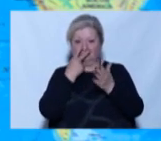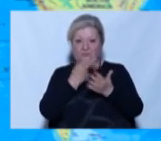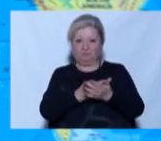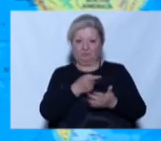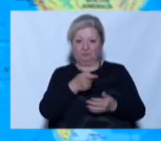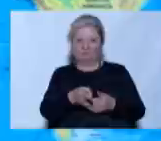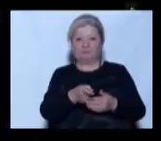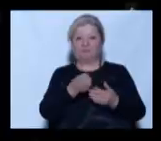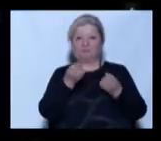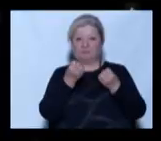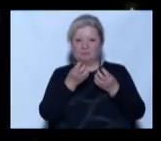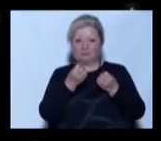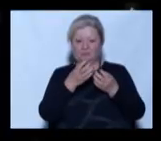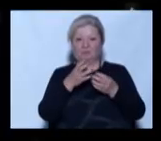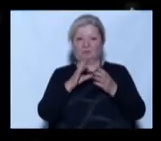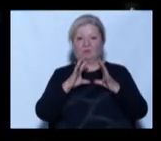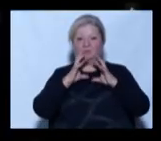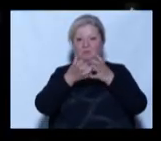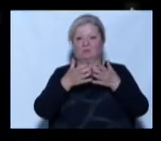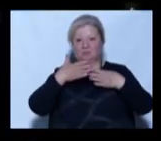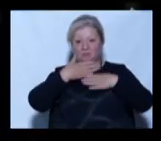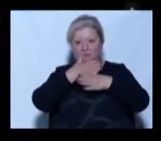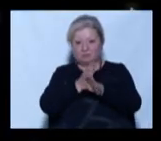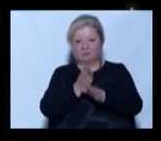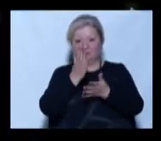იმისა, მსოფლიო დაყოფილია